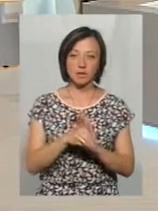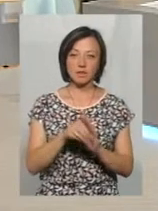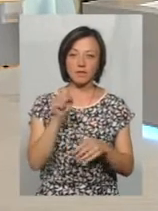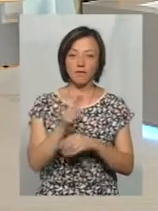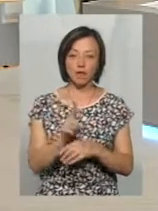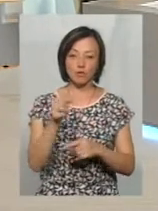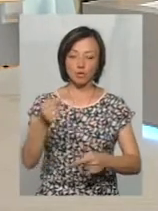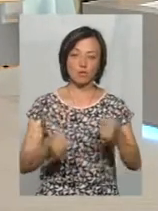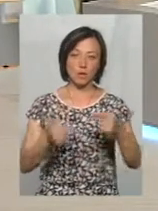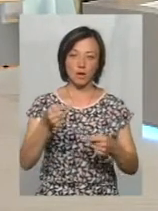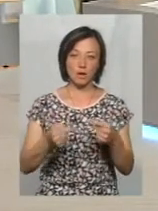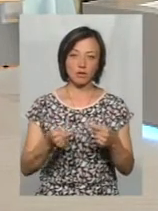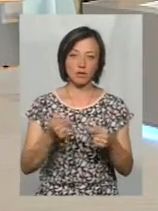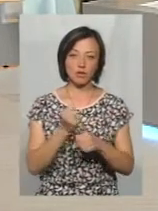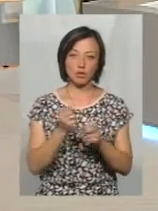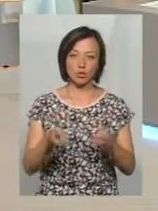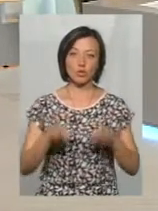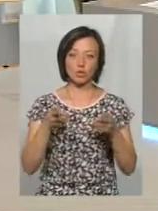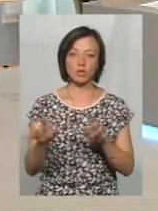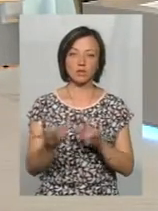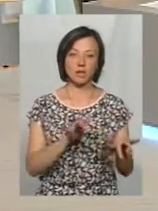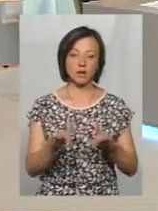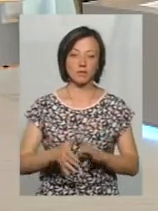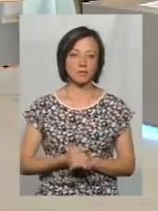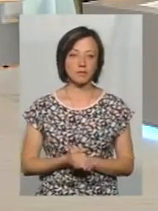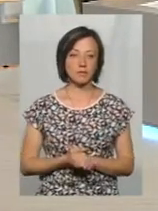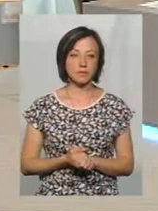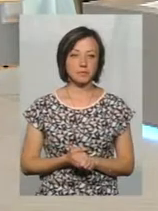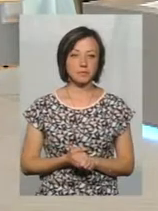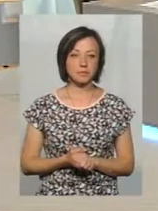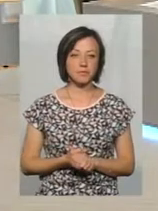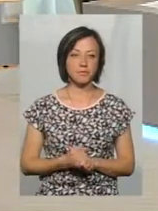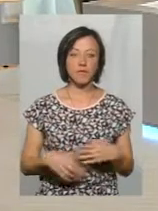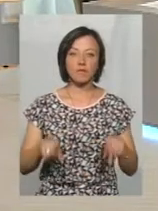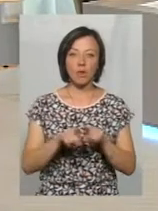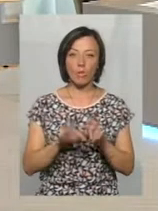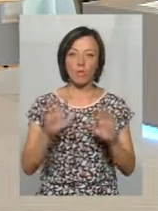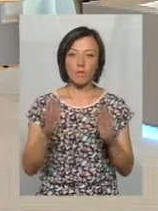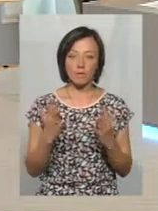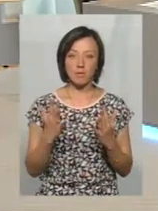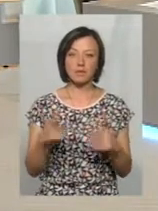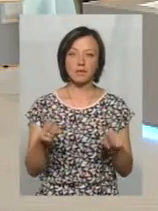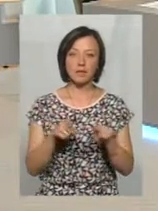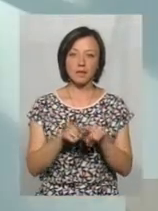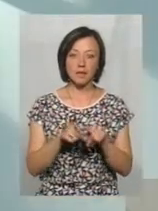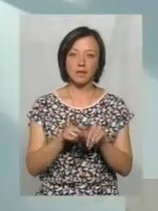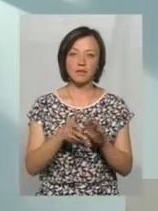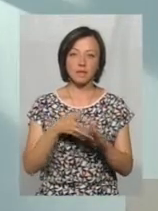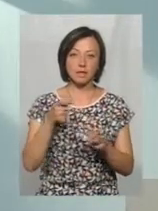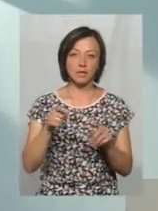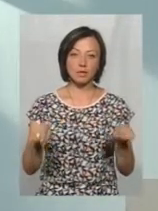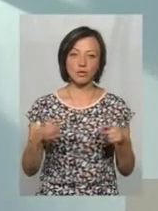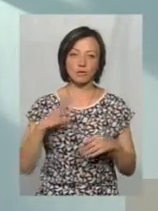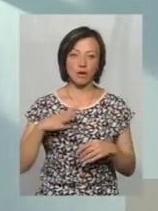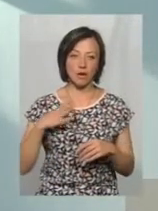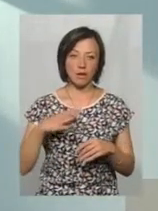завдання щодо якихось вчинення злочинних діянь. Ну, в такому випадку таких заявників, засновників